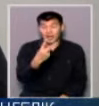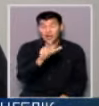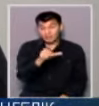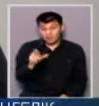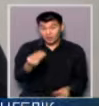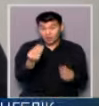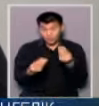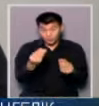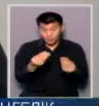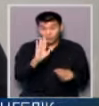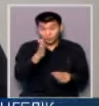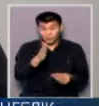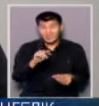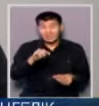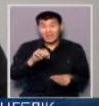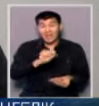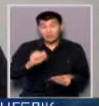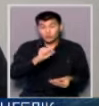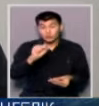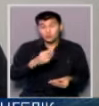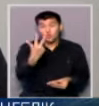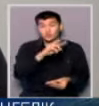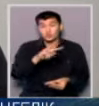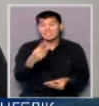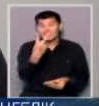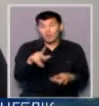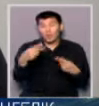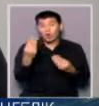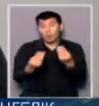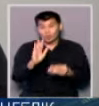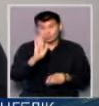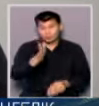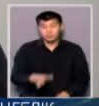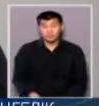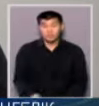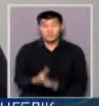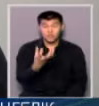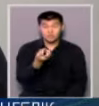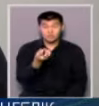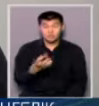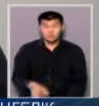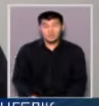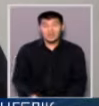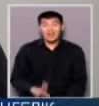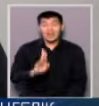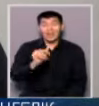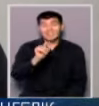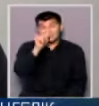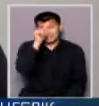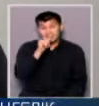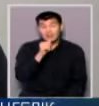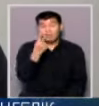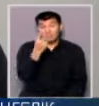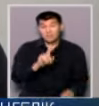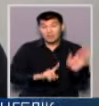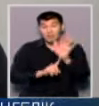ойнатылады. Тамыз айында 3 миллионнан тағы 2 сертификат ойнатылатын болады. Және қазан айында 1-ші